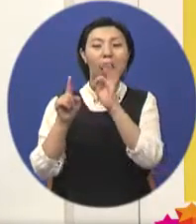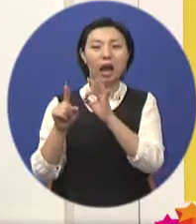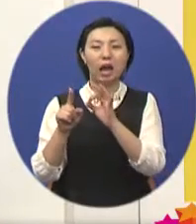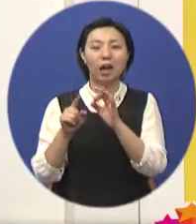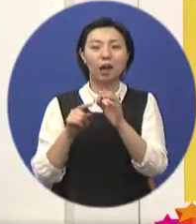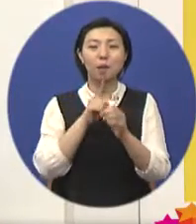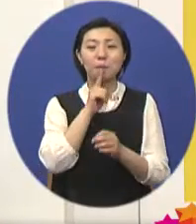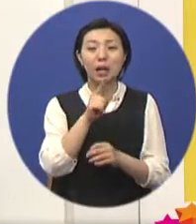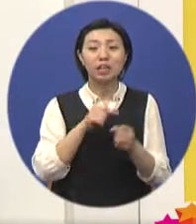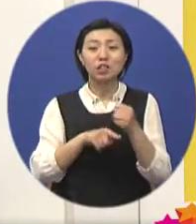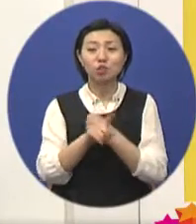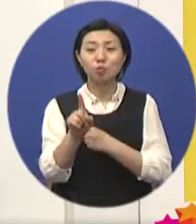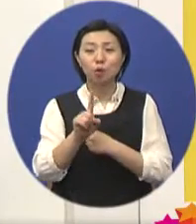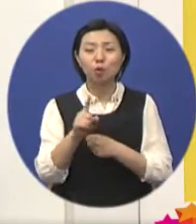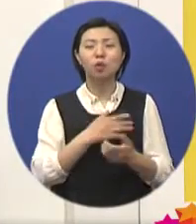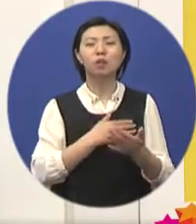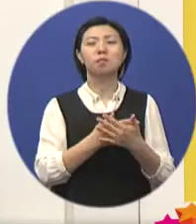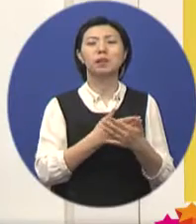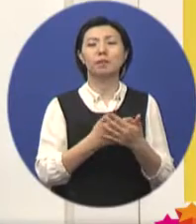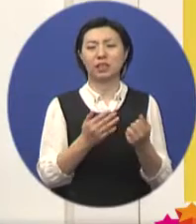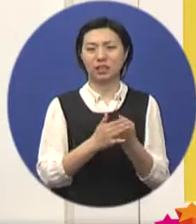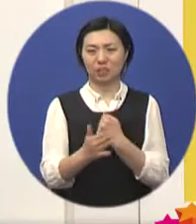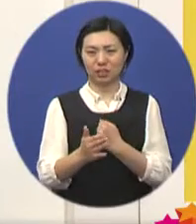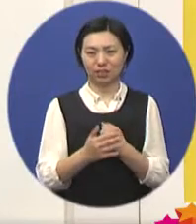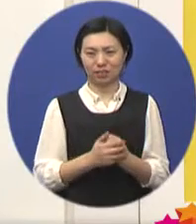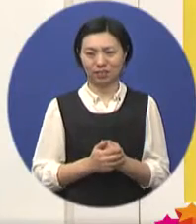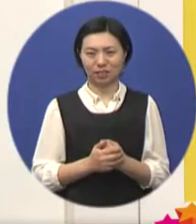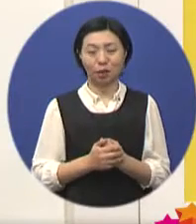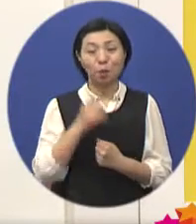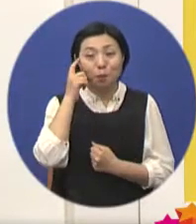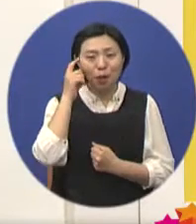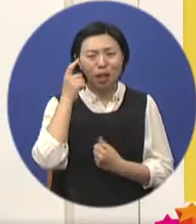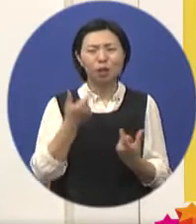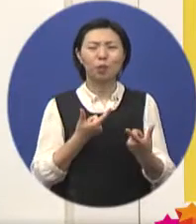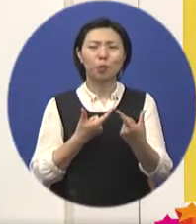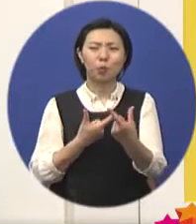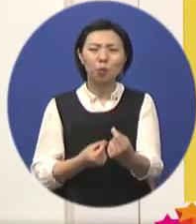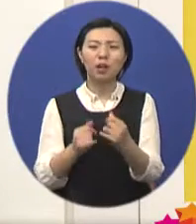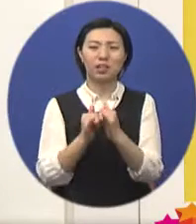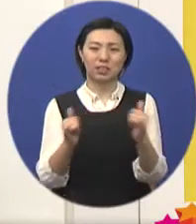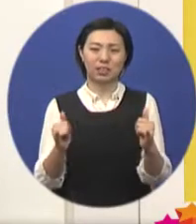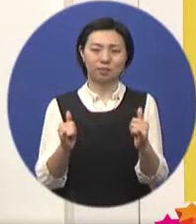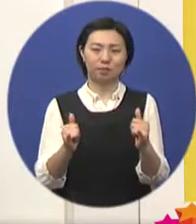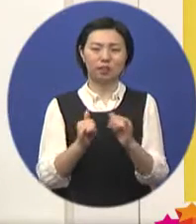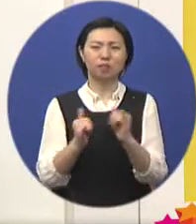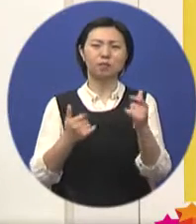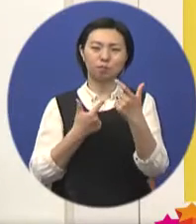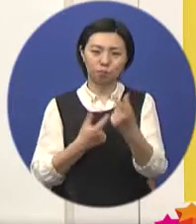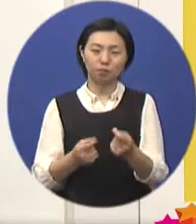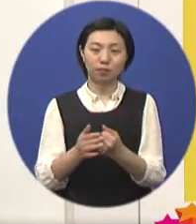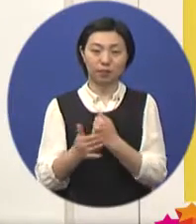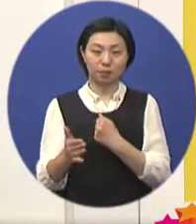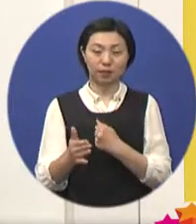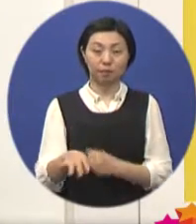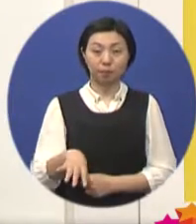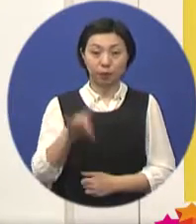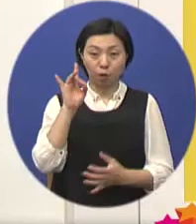많이 찾으세요. 네. 아이고. 사람이기 때문에. 우리 어머님 처음 이렇게